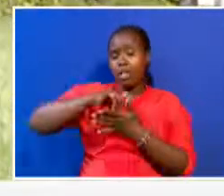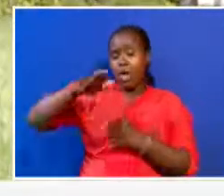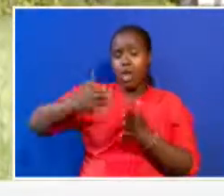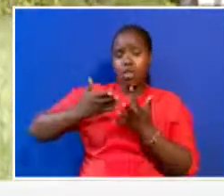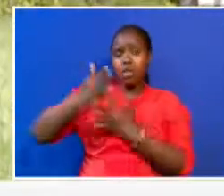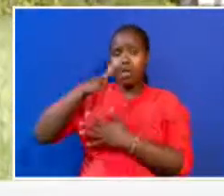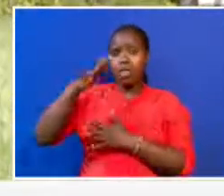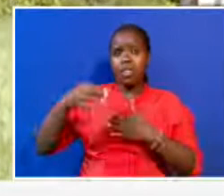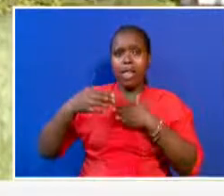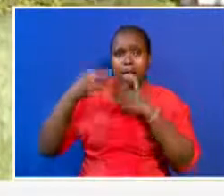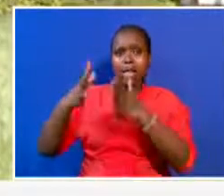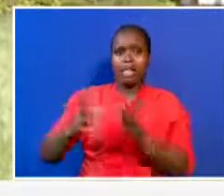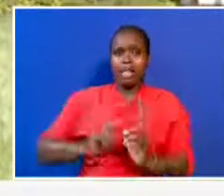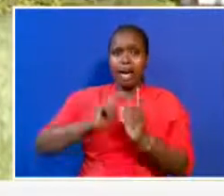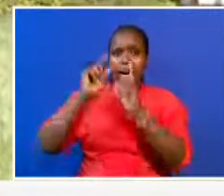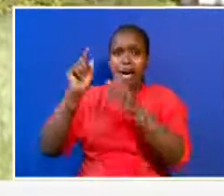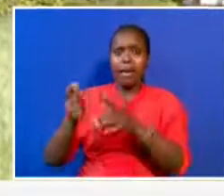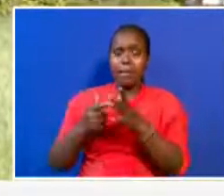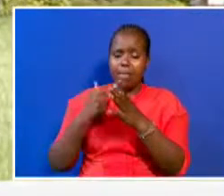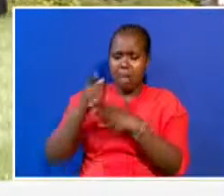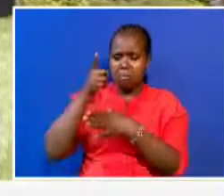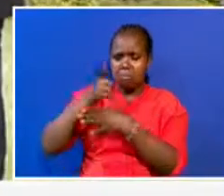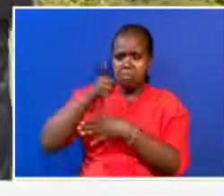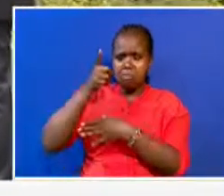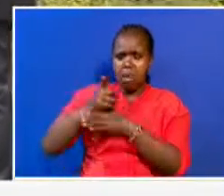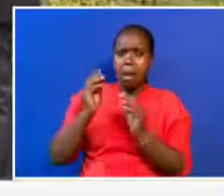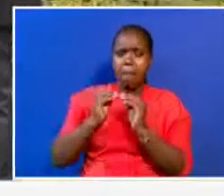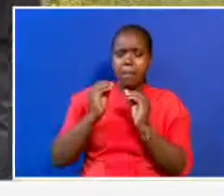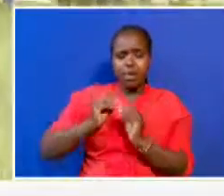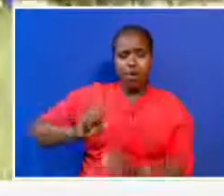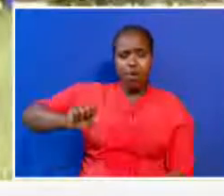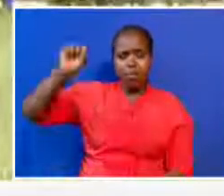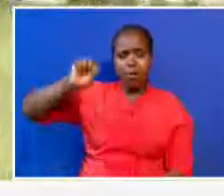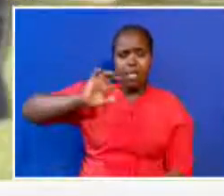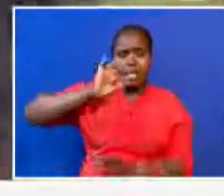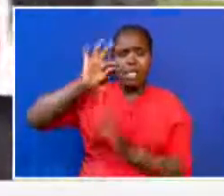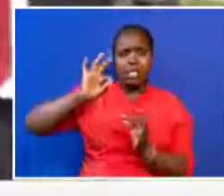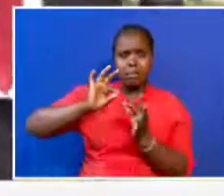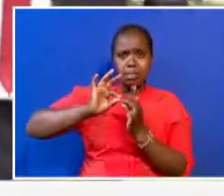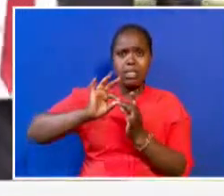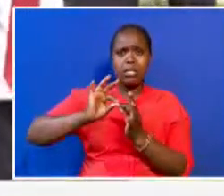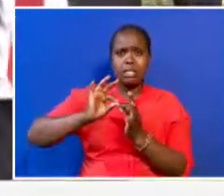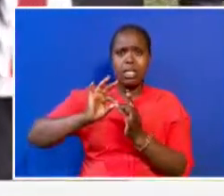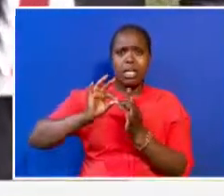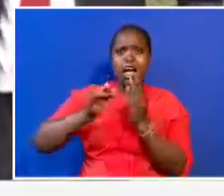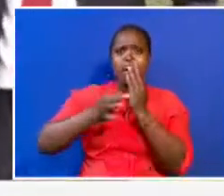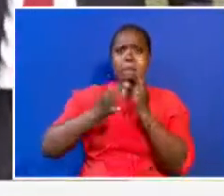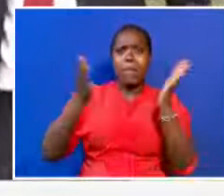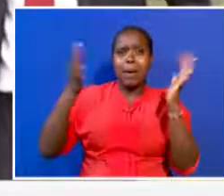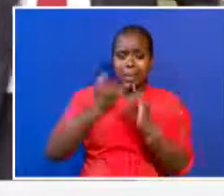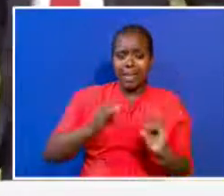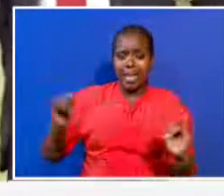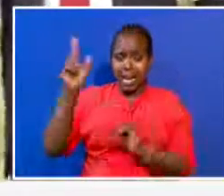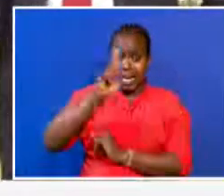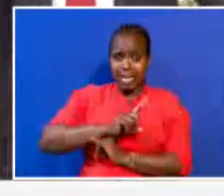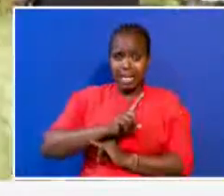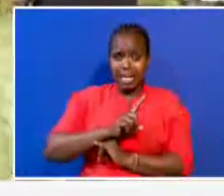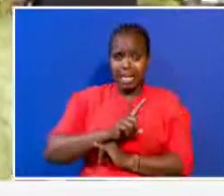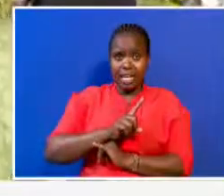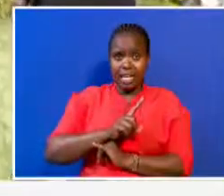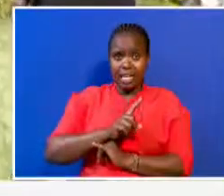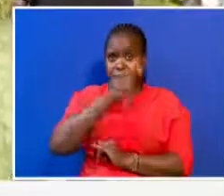viongozi wao wamejitokeza na kunyoshea lawama mikutano ya kisiasa na hasa hafla ya siku ya Madaraka kwa ongezeko la makali